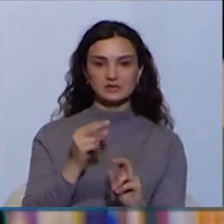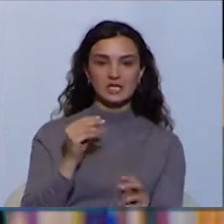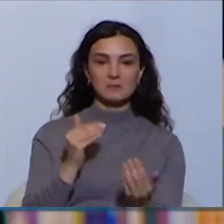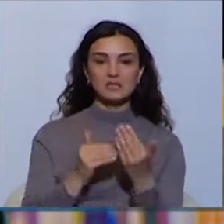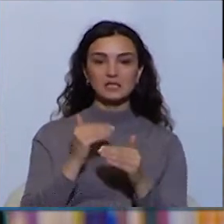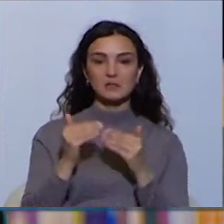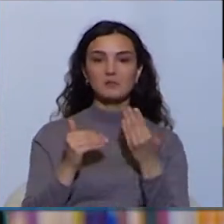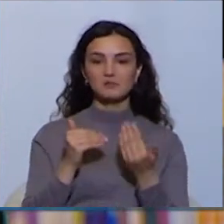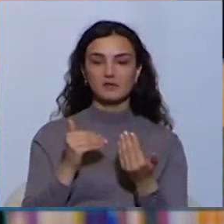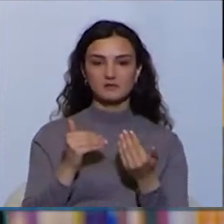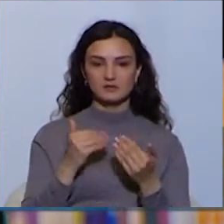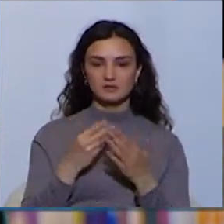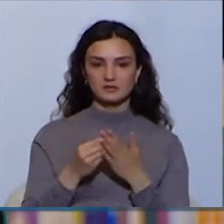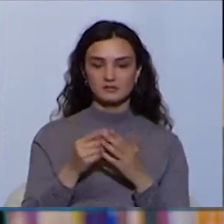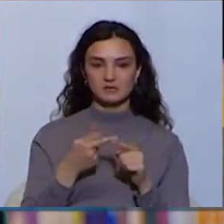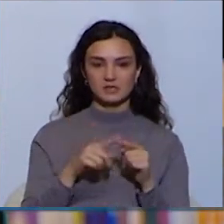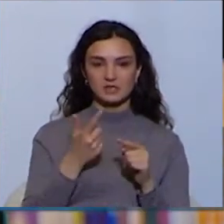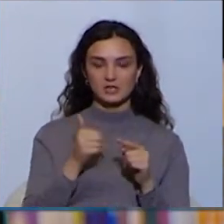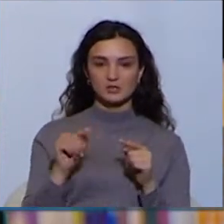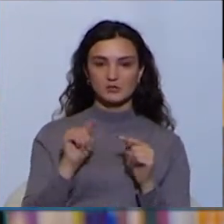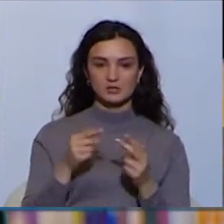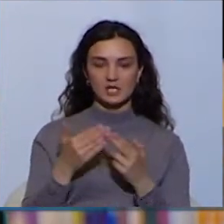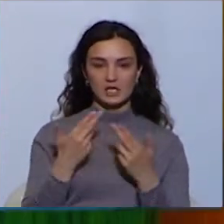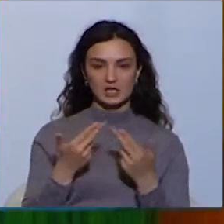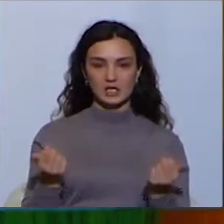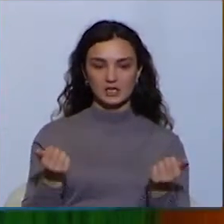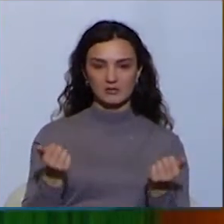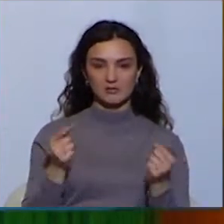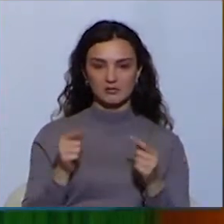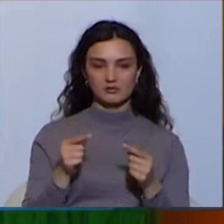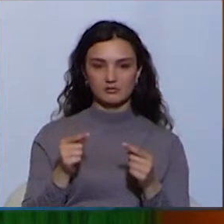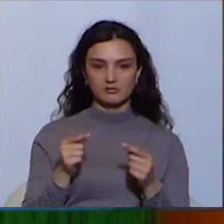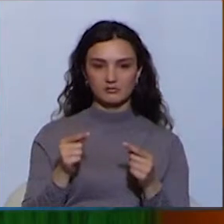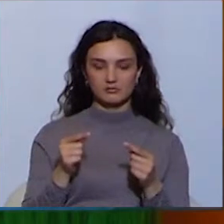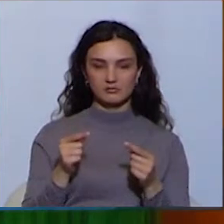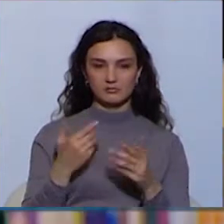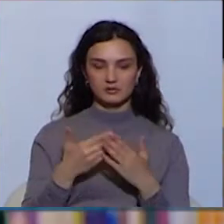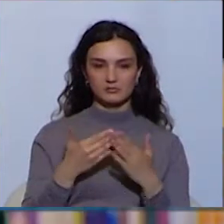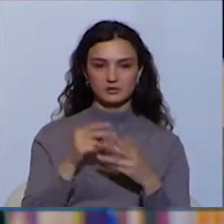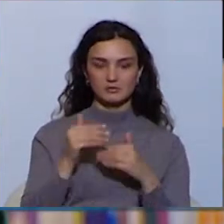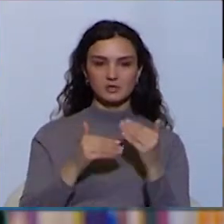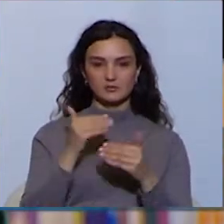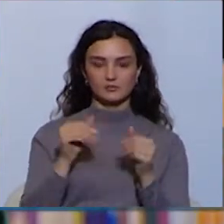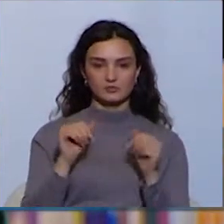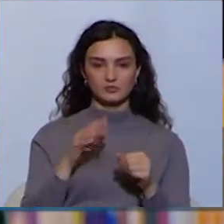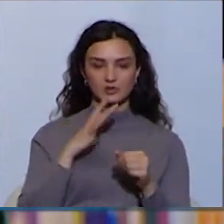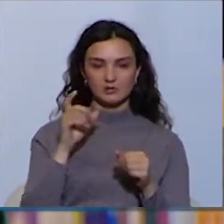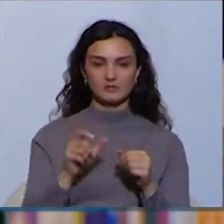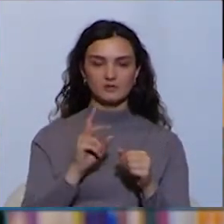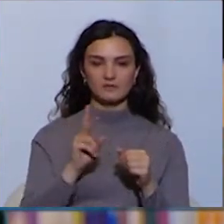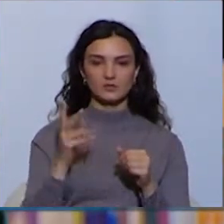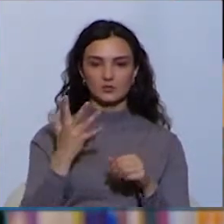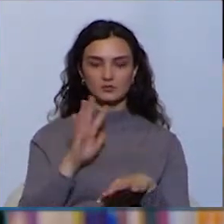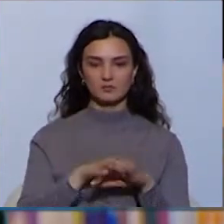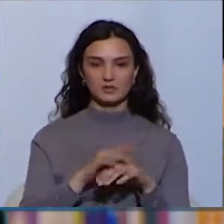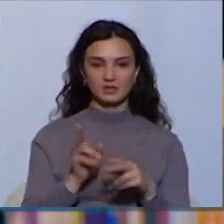წარმატებას განსაზღვრებები არ აქვს, გარდა იმისა, რომ ეს არის აღიარება და სოციალური სტატუსი. მაგალითად, წარმატებული შეიძლება იყოს ადამიანი, რომელსაც ხუთი